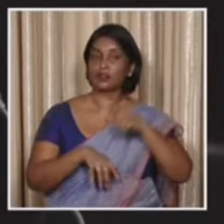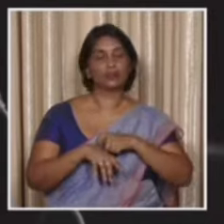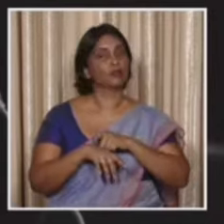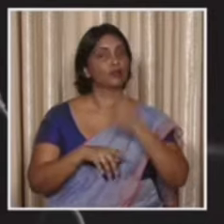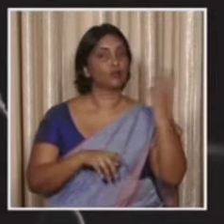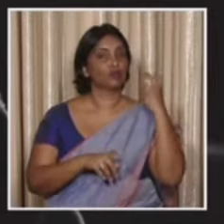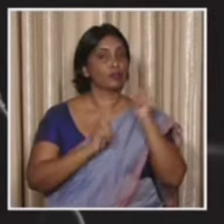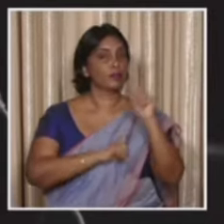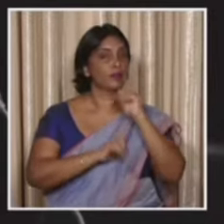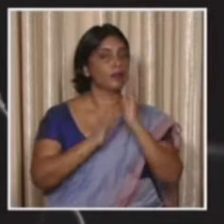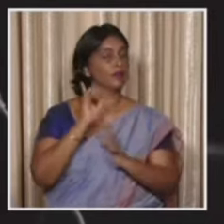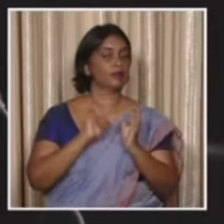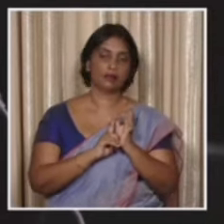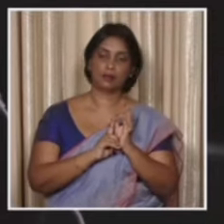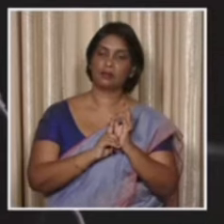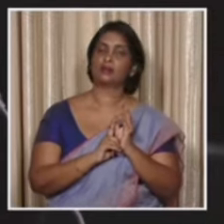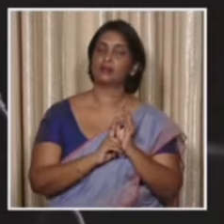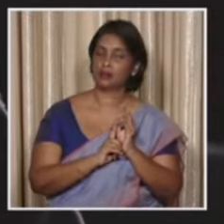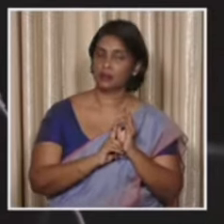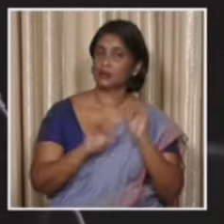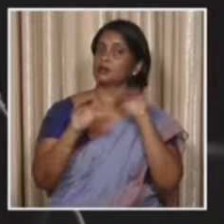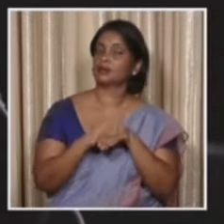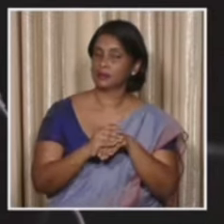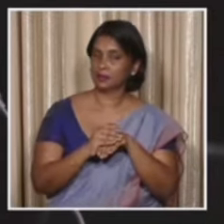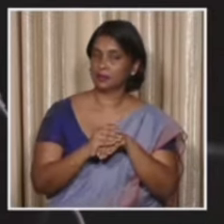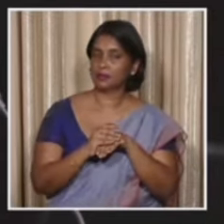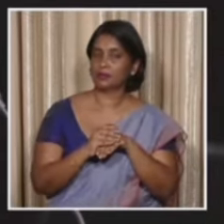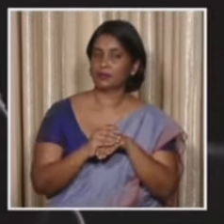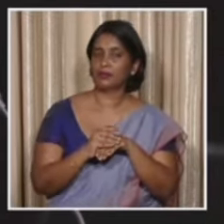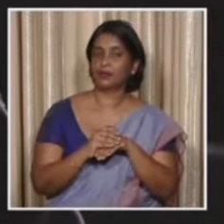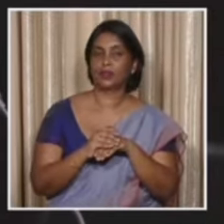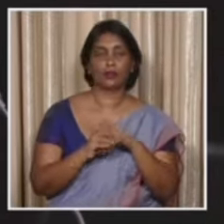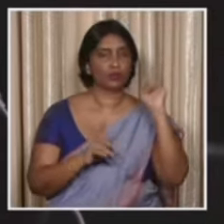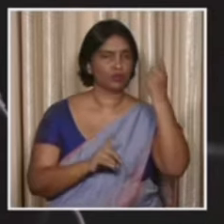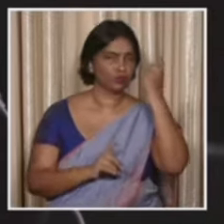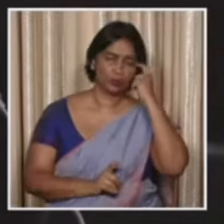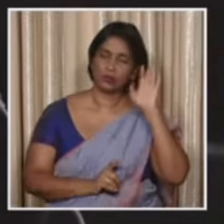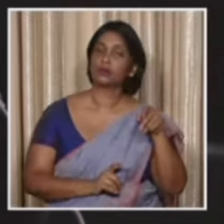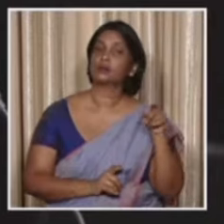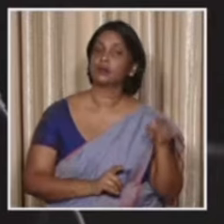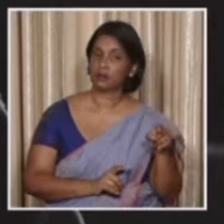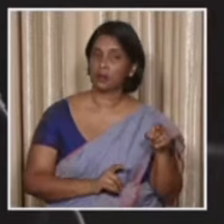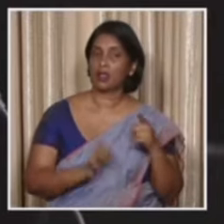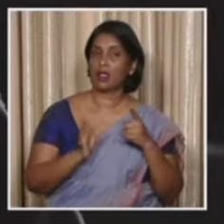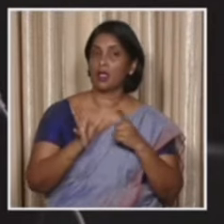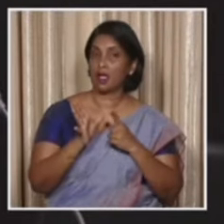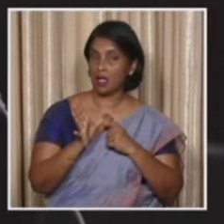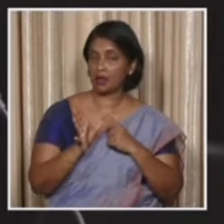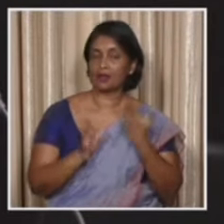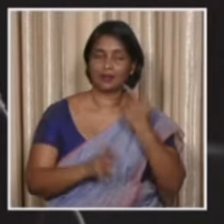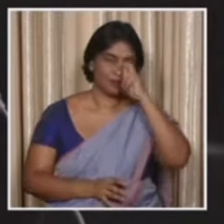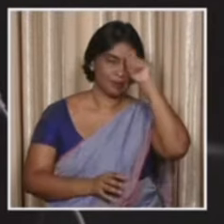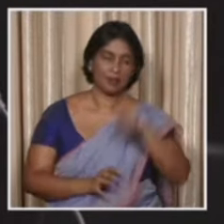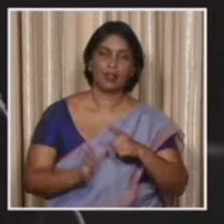பாத்திரமான முன்னாள் பாராளுமன்ற உறுப்பினர் அலவி அவர்கள் எங்களை விட்டு பிரிந்திருப்பதும் எங்களுக்கு மிகவும்